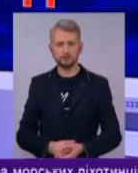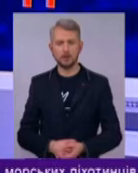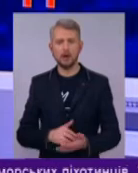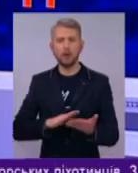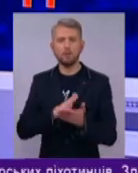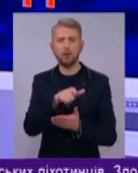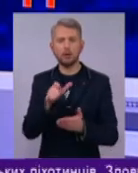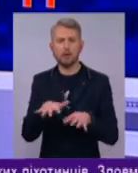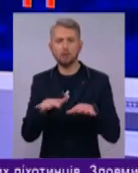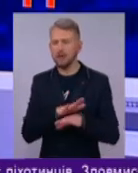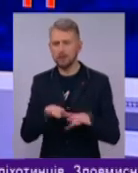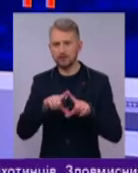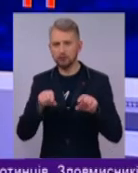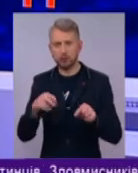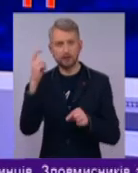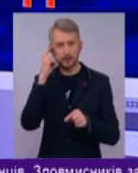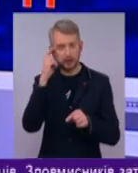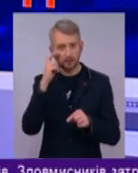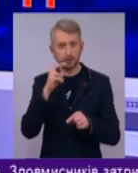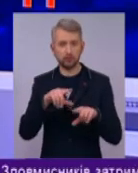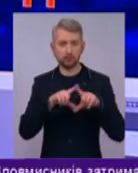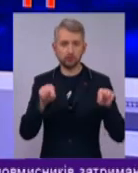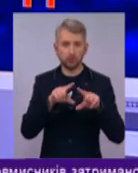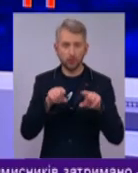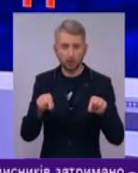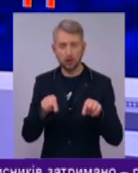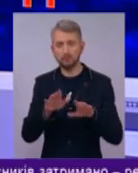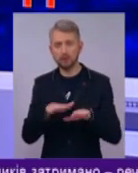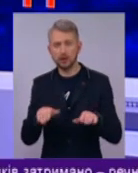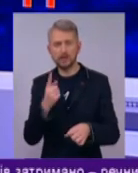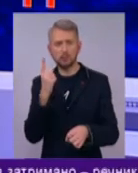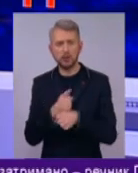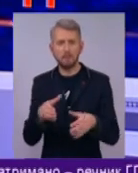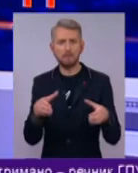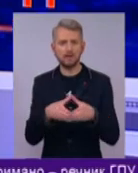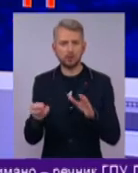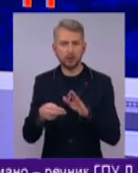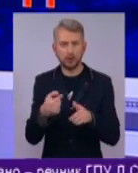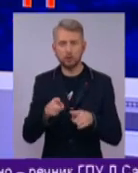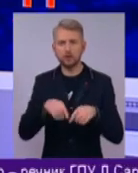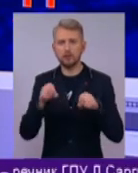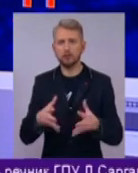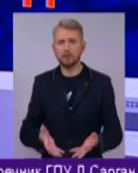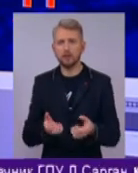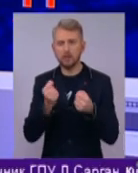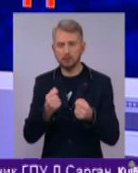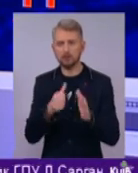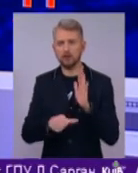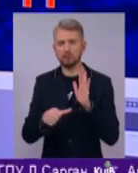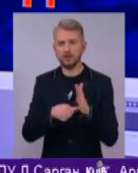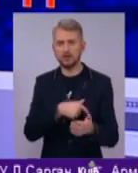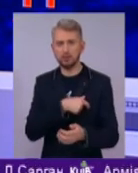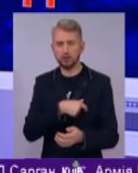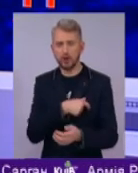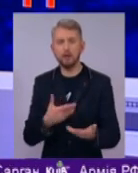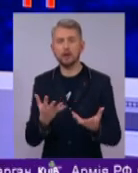Політикам не місце в школі. У столичних загальноосвітніх навчальних закладах заборонили партійну агітацію. Це рішення підтримали 66 депутатів.